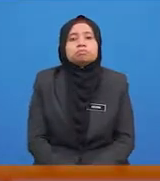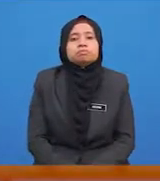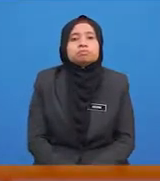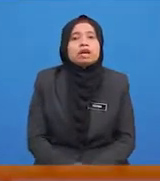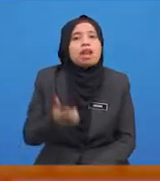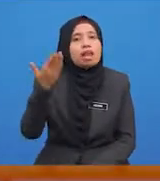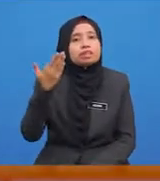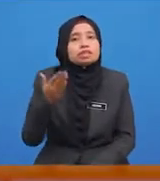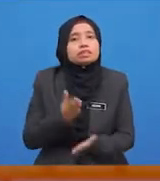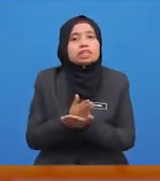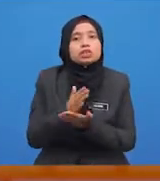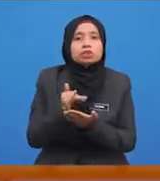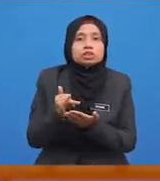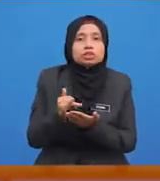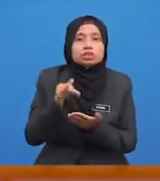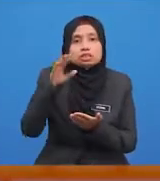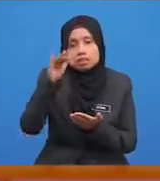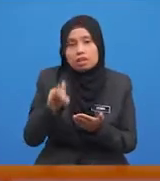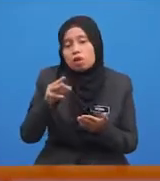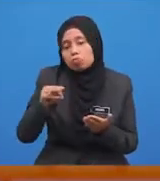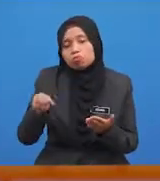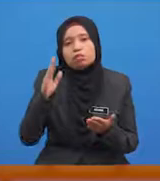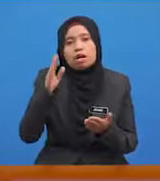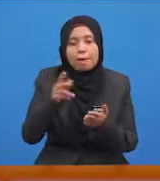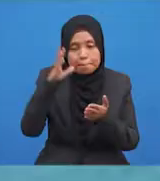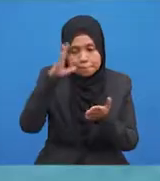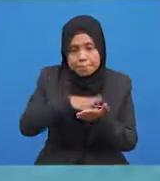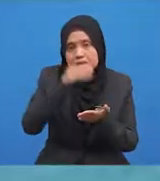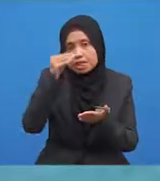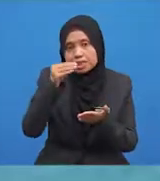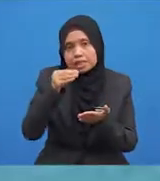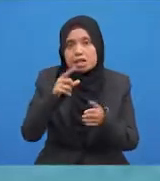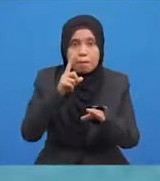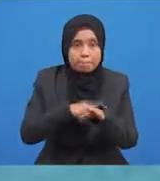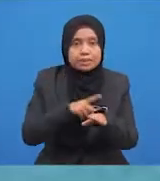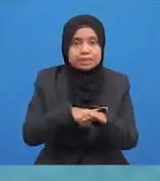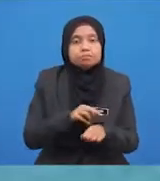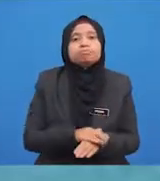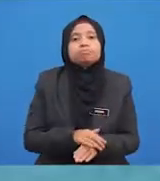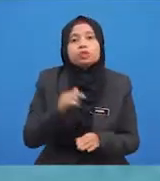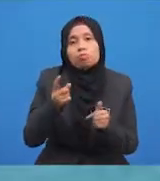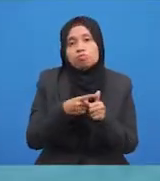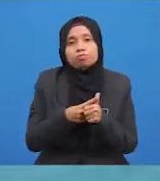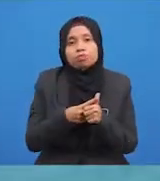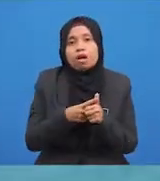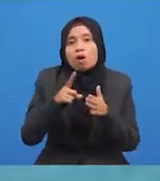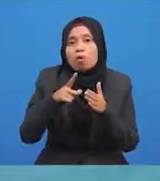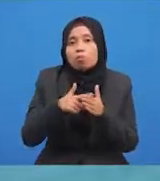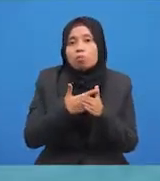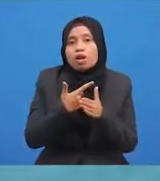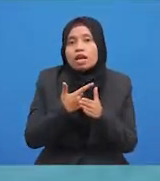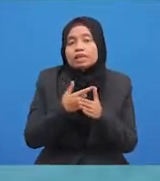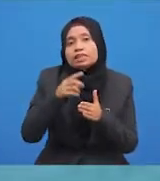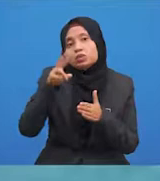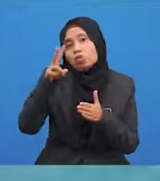Latar seterusnya yang akan murid-murid pelajari dalam cerpen ini ialah latar masa. Yang pertama, bulan